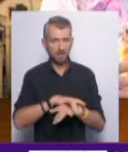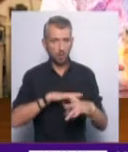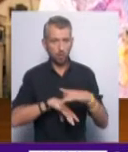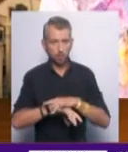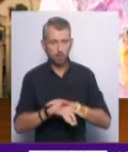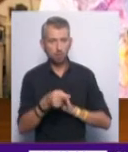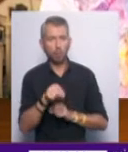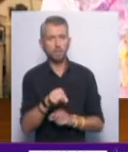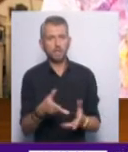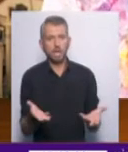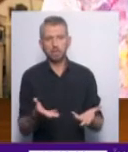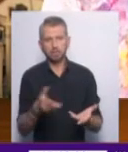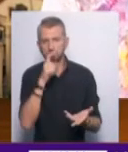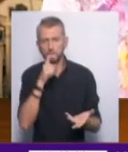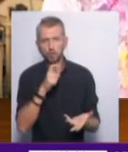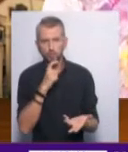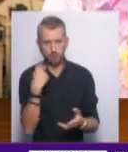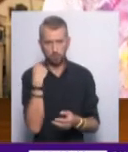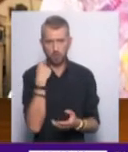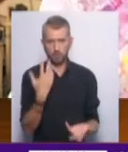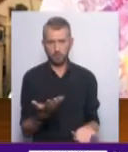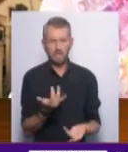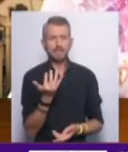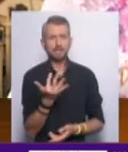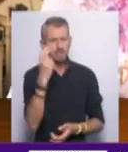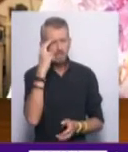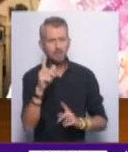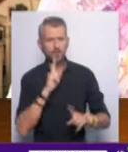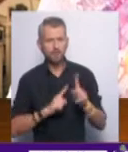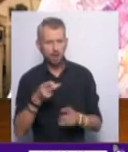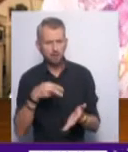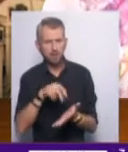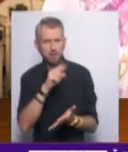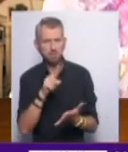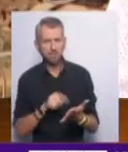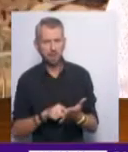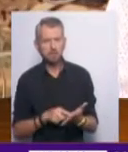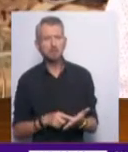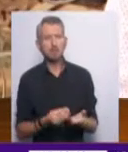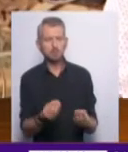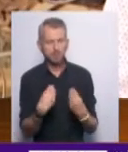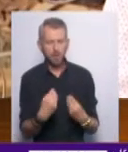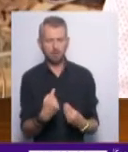оцих якихось незрозумілих боргів? Скільки Київрада ставила питання? Дайте нам